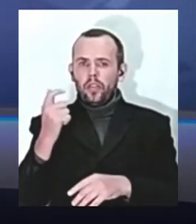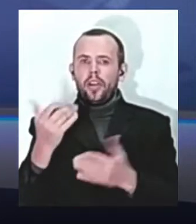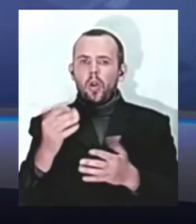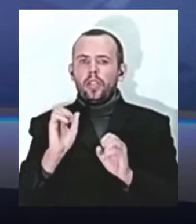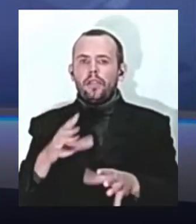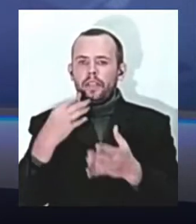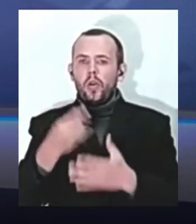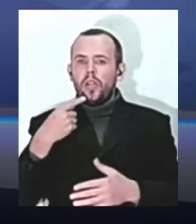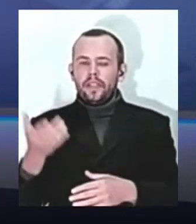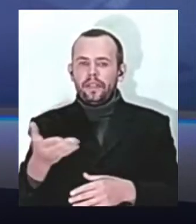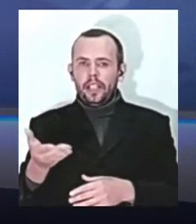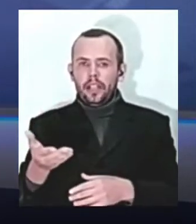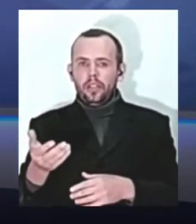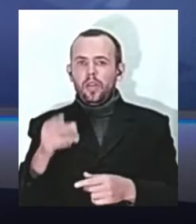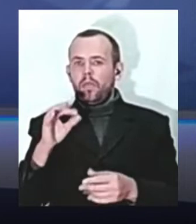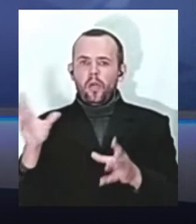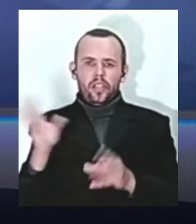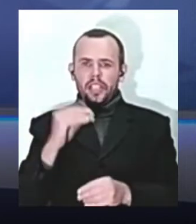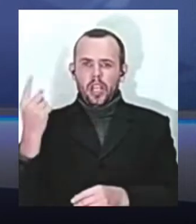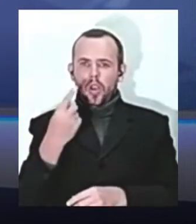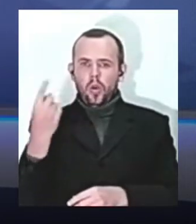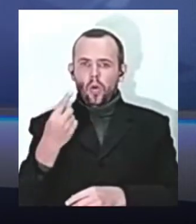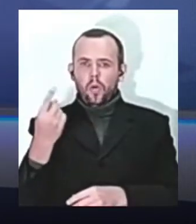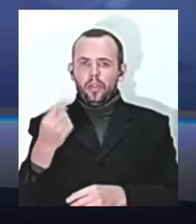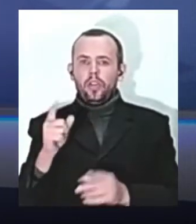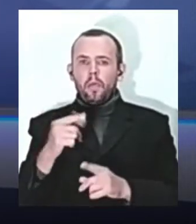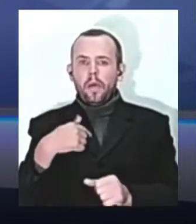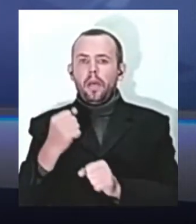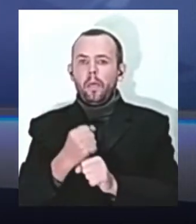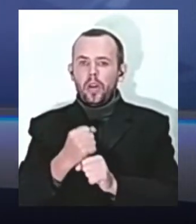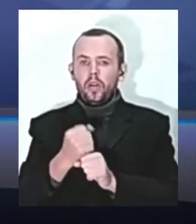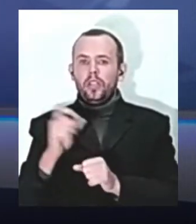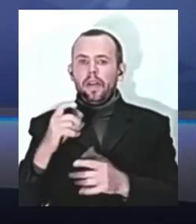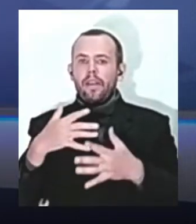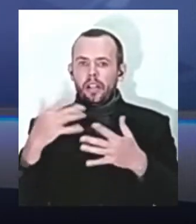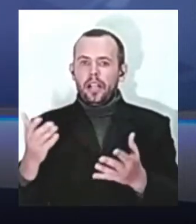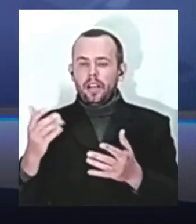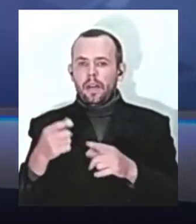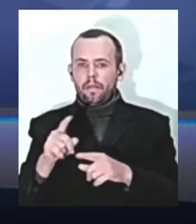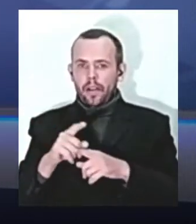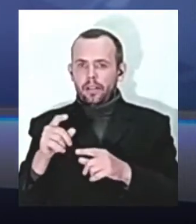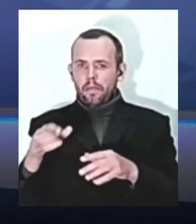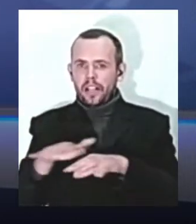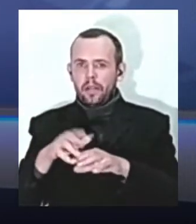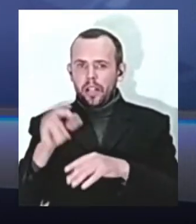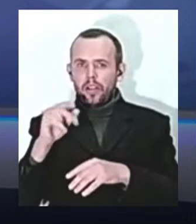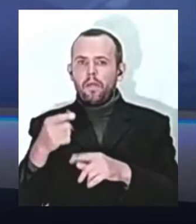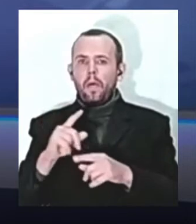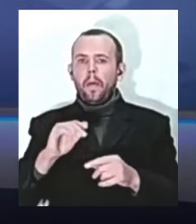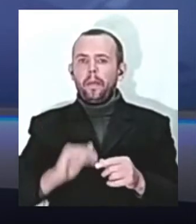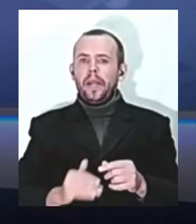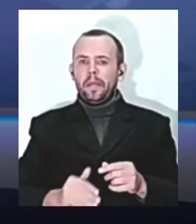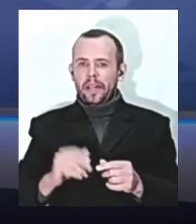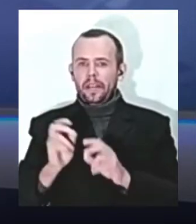звітність по всій області. Тобто ми працюємо з великими масивами даних, коли підприємці самостійно здають цю інформацію,